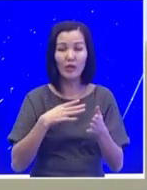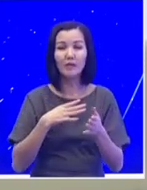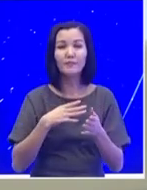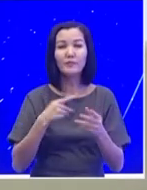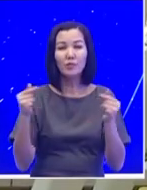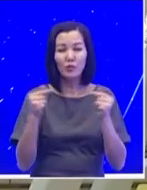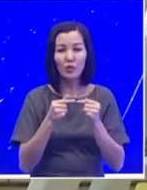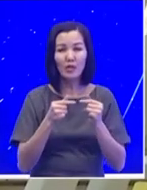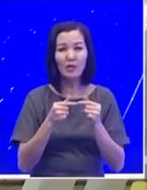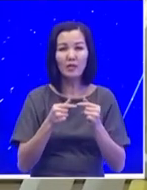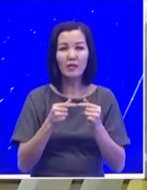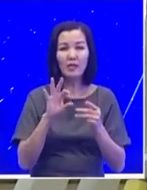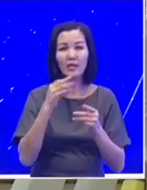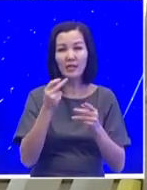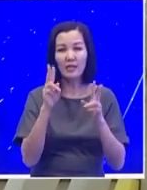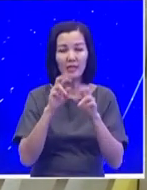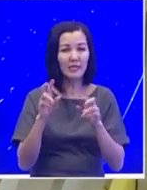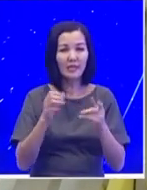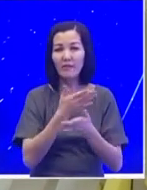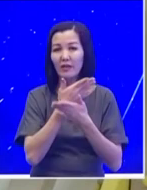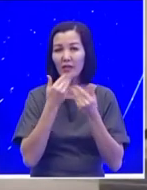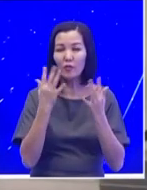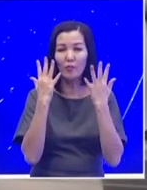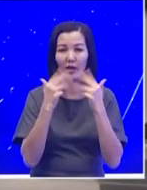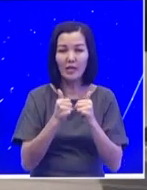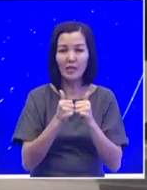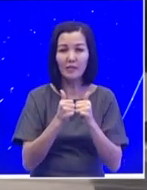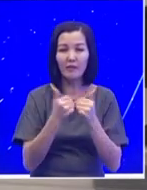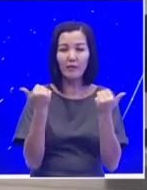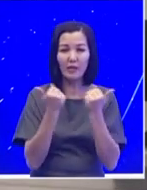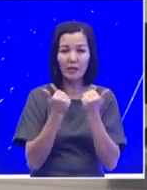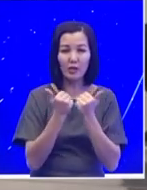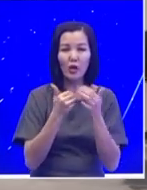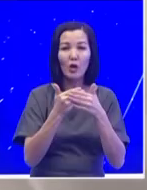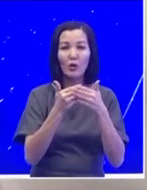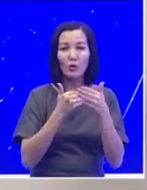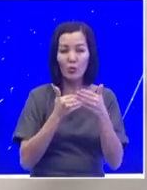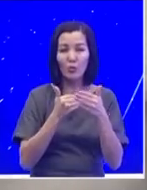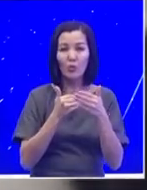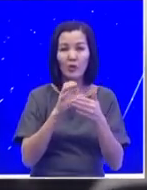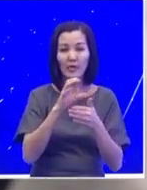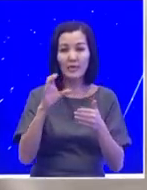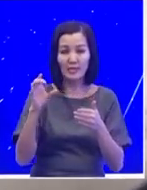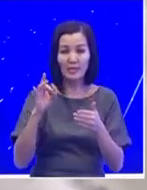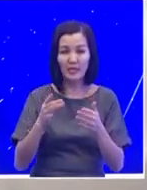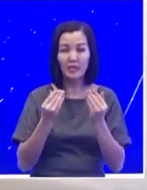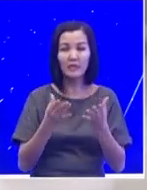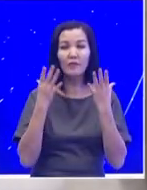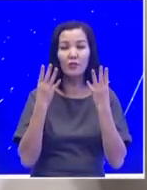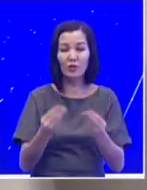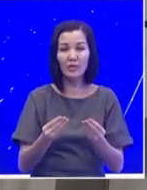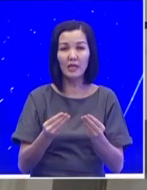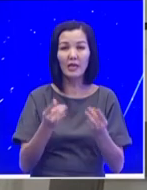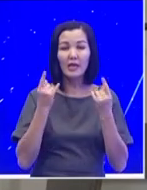четких данных актуального социологического исследования по количеству рожденных близнецов до постсоветского периода. На сегодняшний день местом